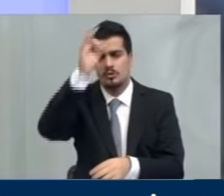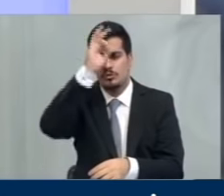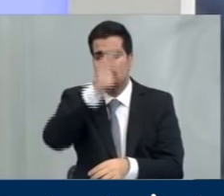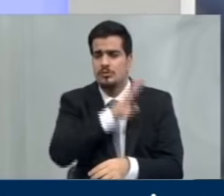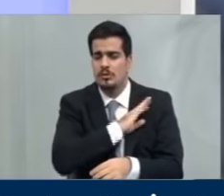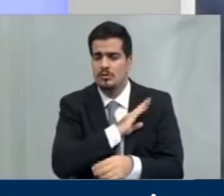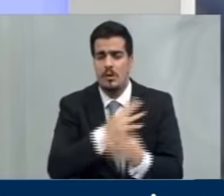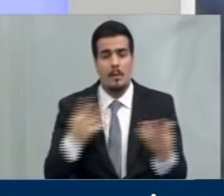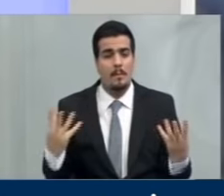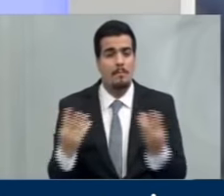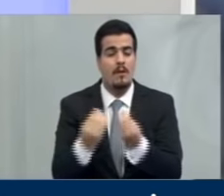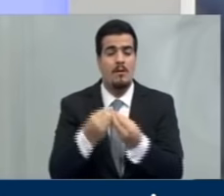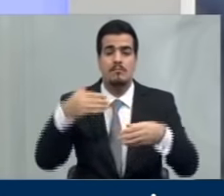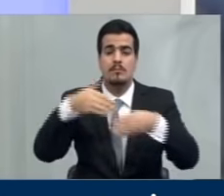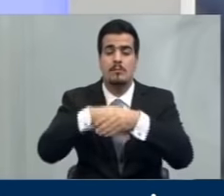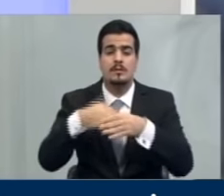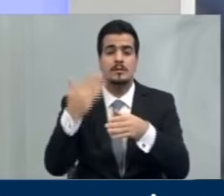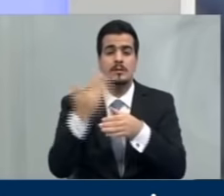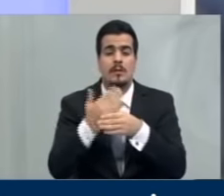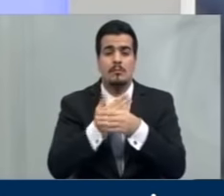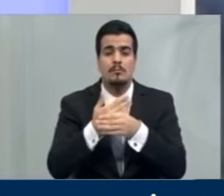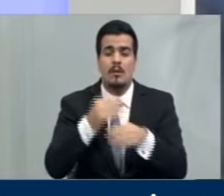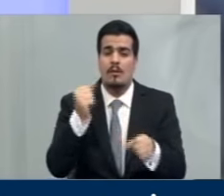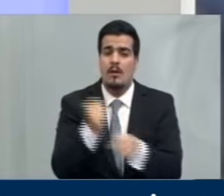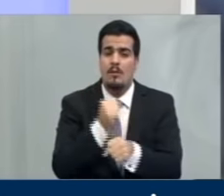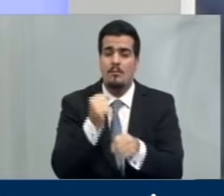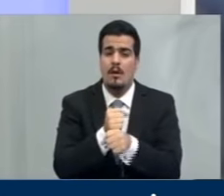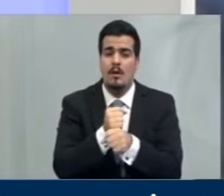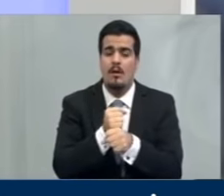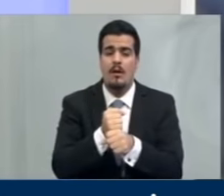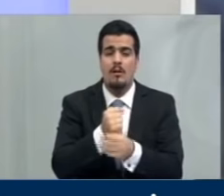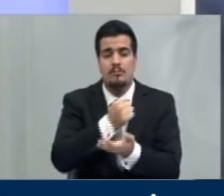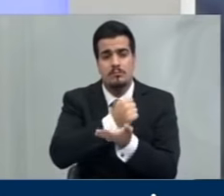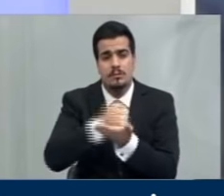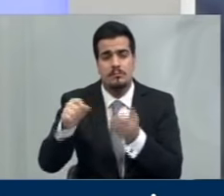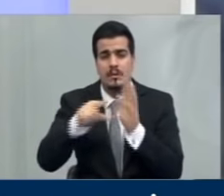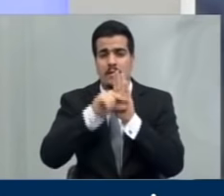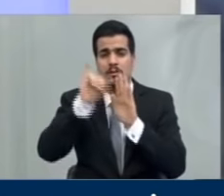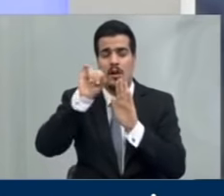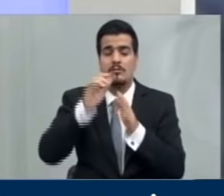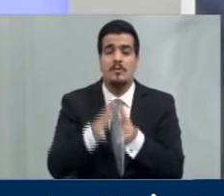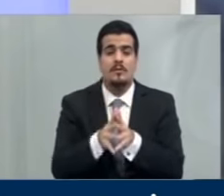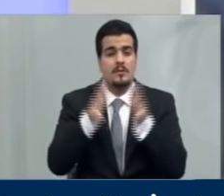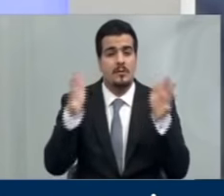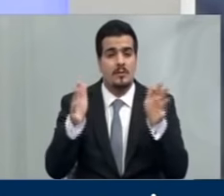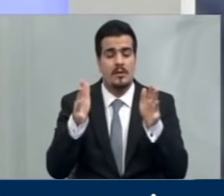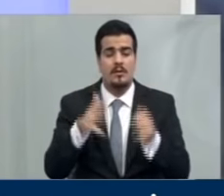التي ساهمت في صناعة هذا النصر الكبير.